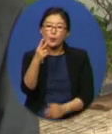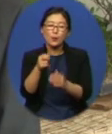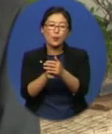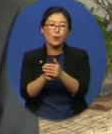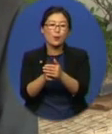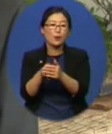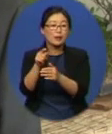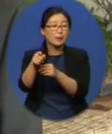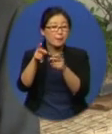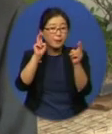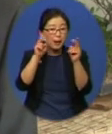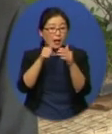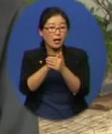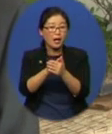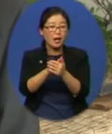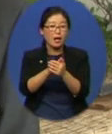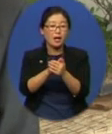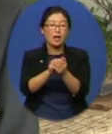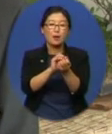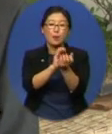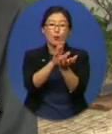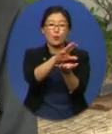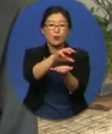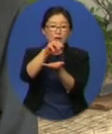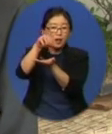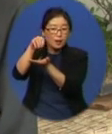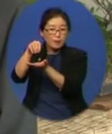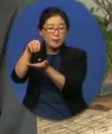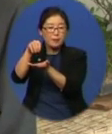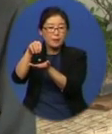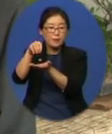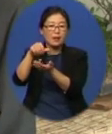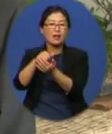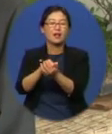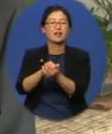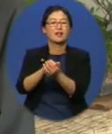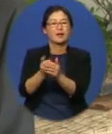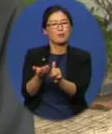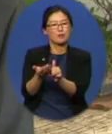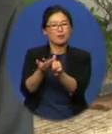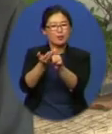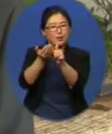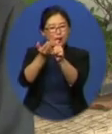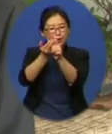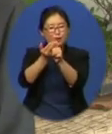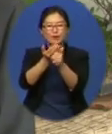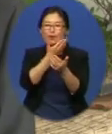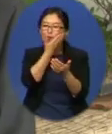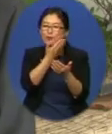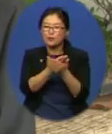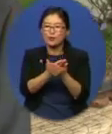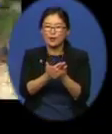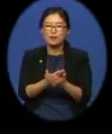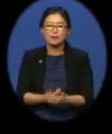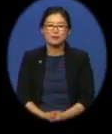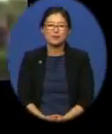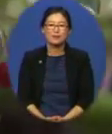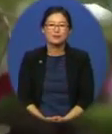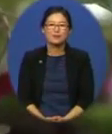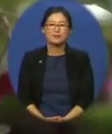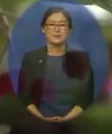데서 그 묘를 구해서 이렇게 키우는 게 우리가 할 일이라고 생각하고 다른 사람도 앞으로 그렇게 해야 될 것